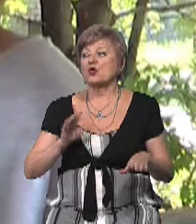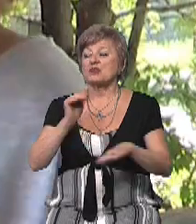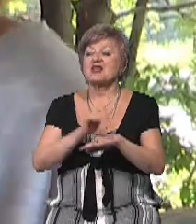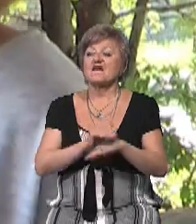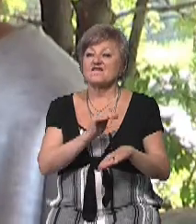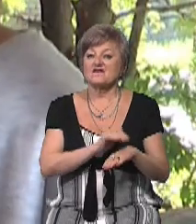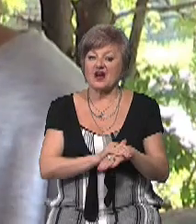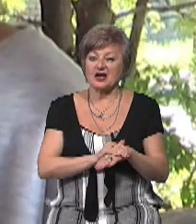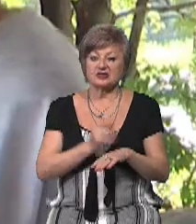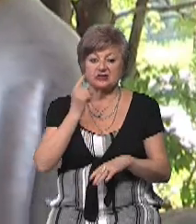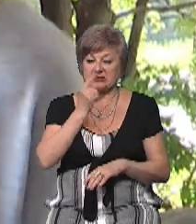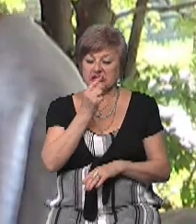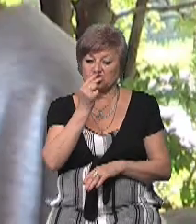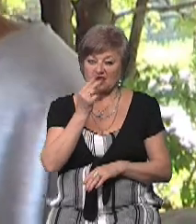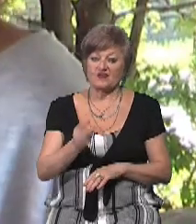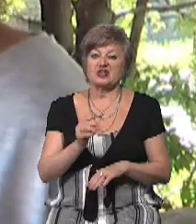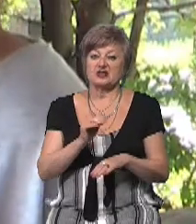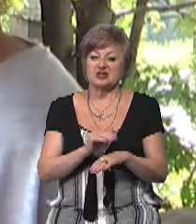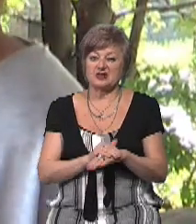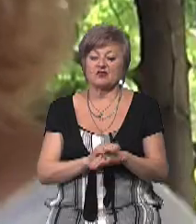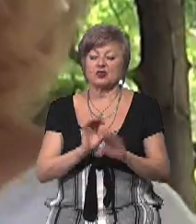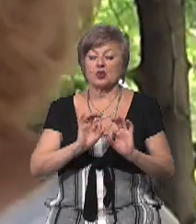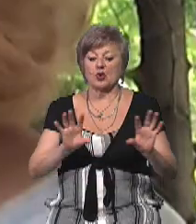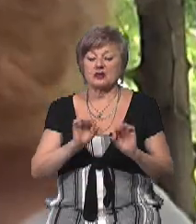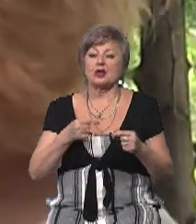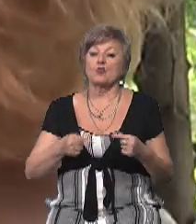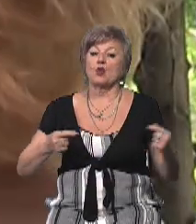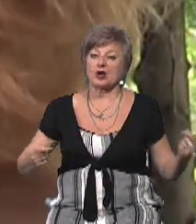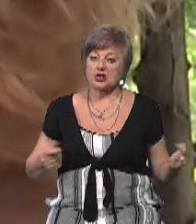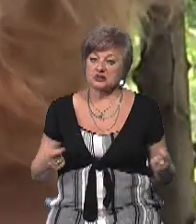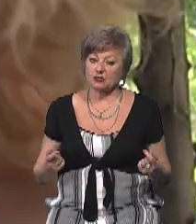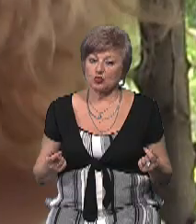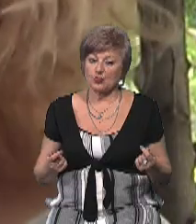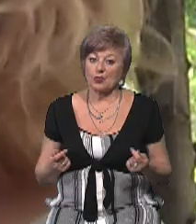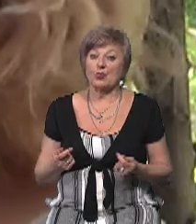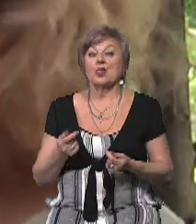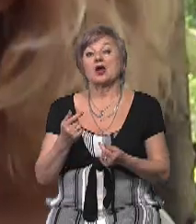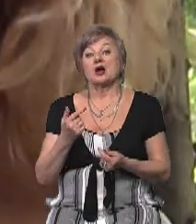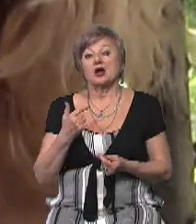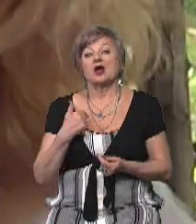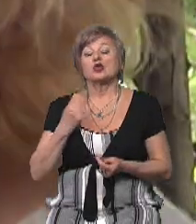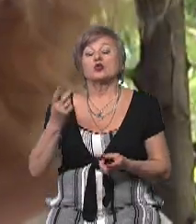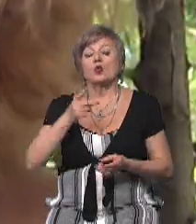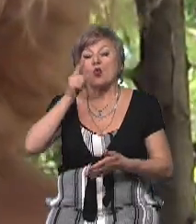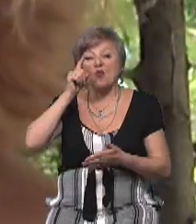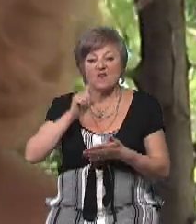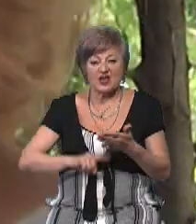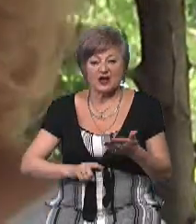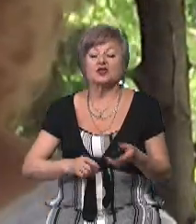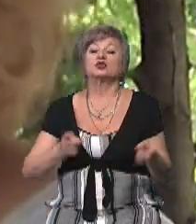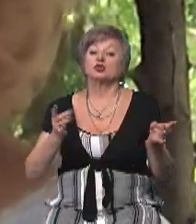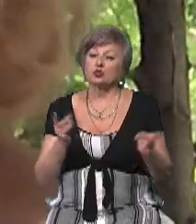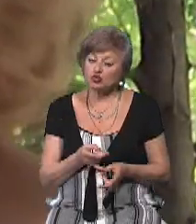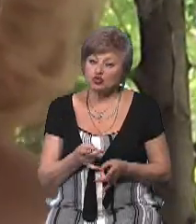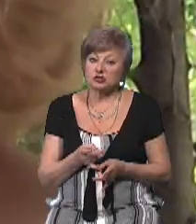та? Очевидні факти, трактувати по-різному. Прямо так багато приділяти тому, аби переконувати, я не думаю, що потрібно.